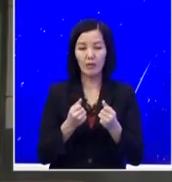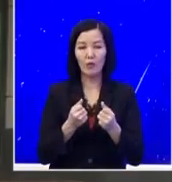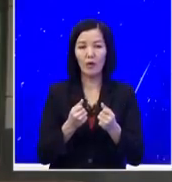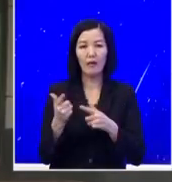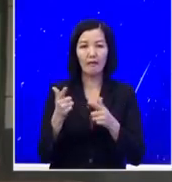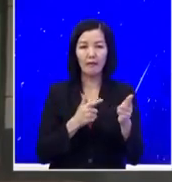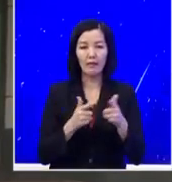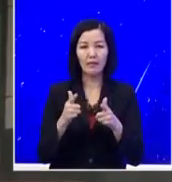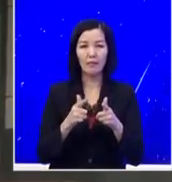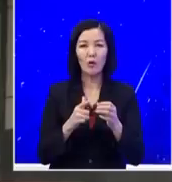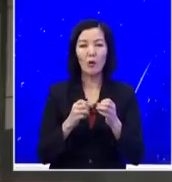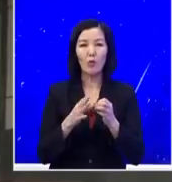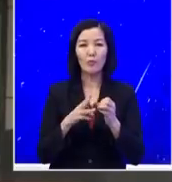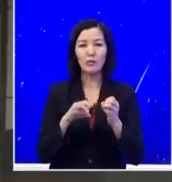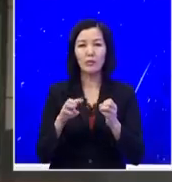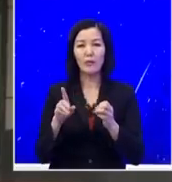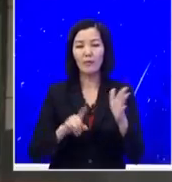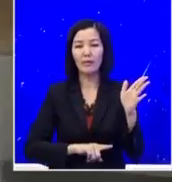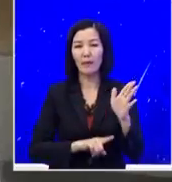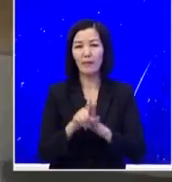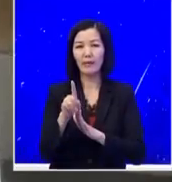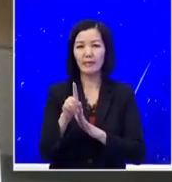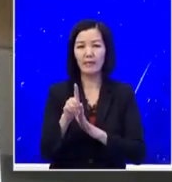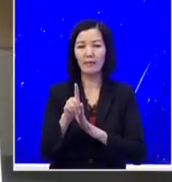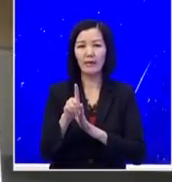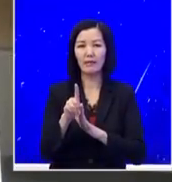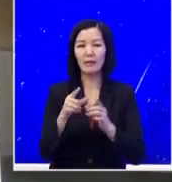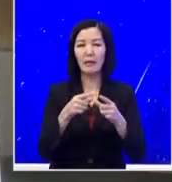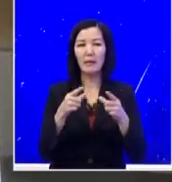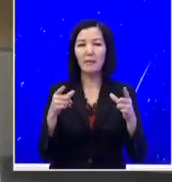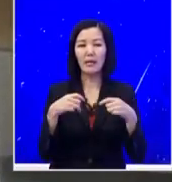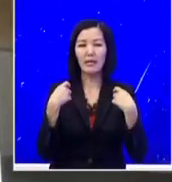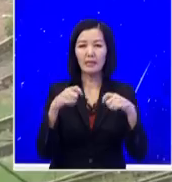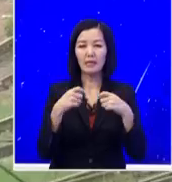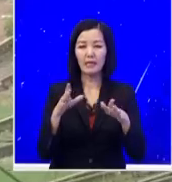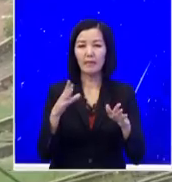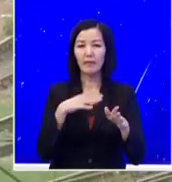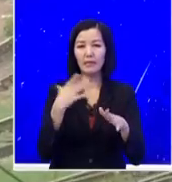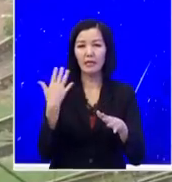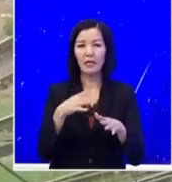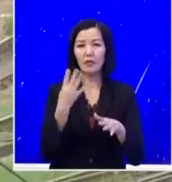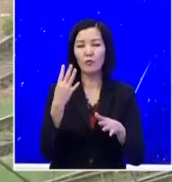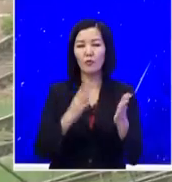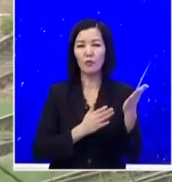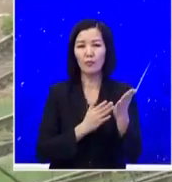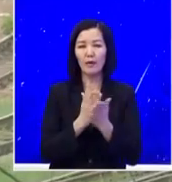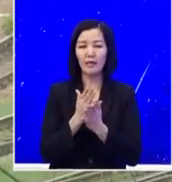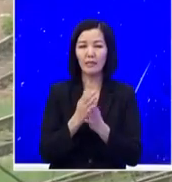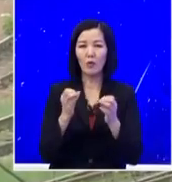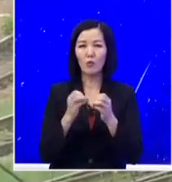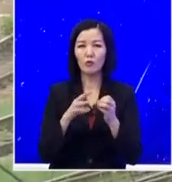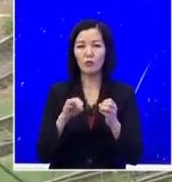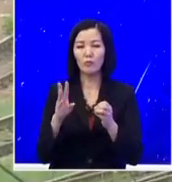Себебі мамырдың 15-сінен бастап теміржол кассалары іске қосылды. 1-ші маусымнан елімізде 54 бағытта, 10-ші